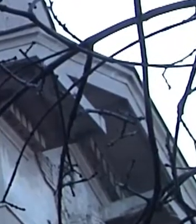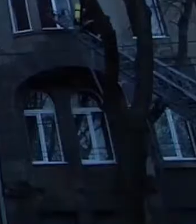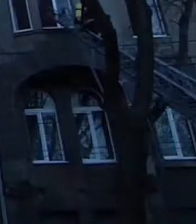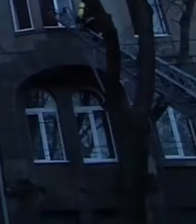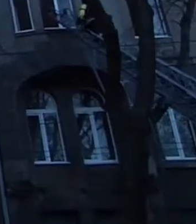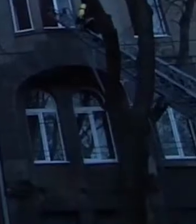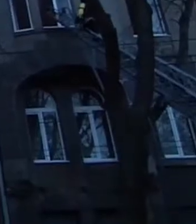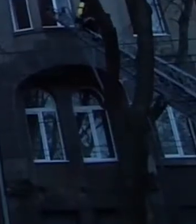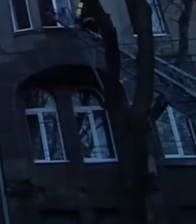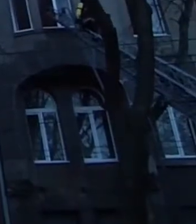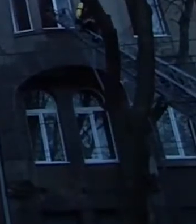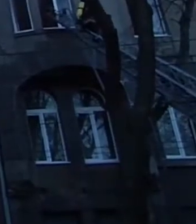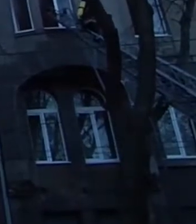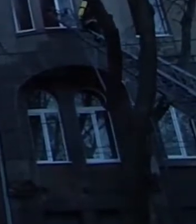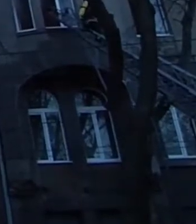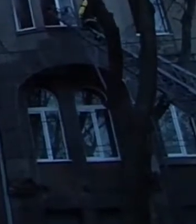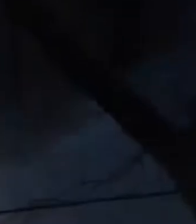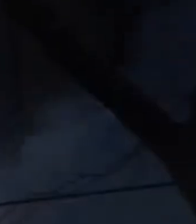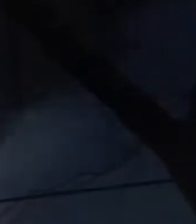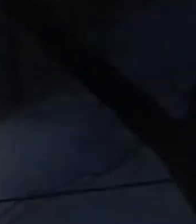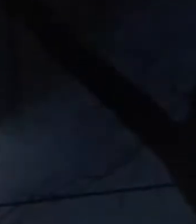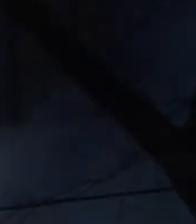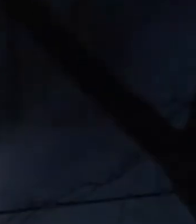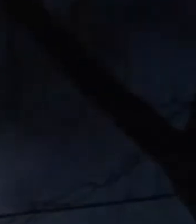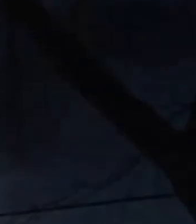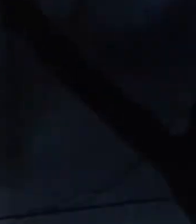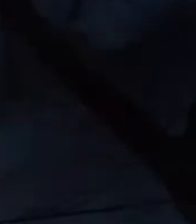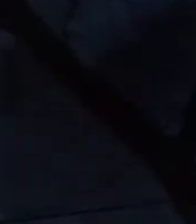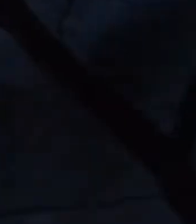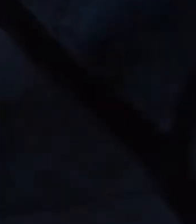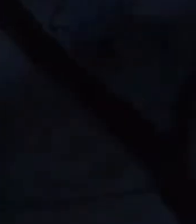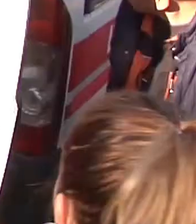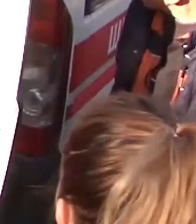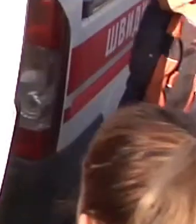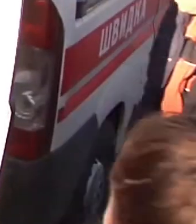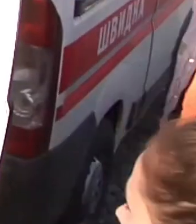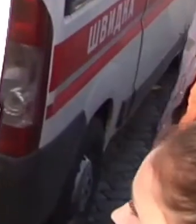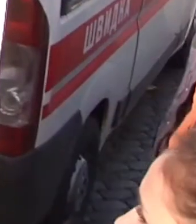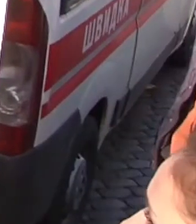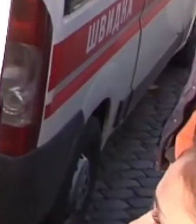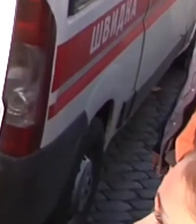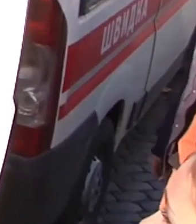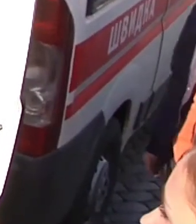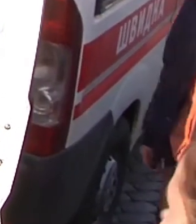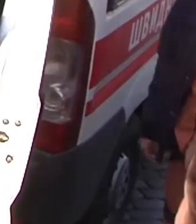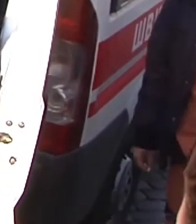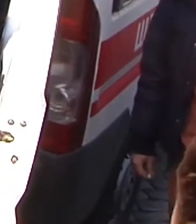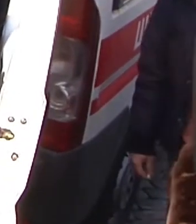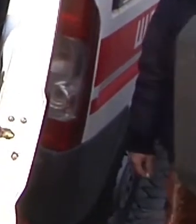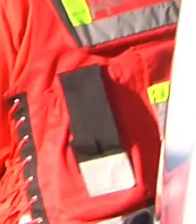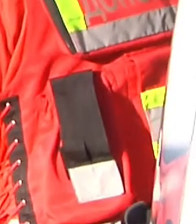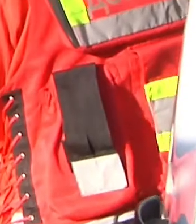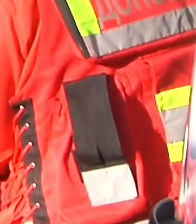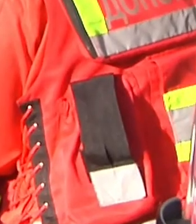квадратних метрів. Внаслідок пожежі загинуло 16 людей. За попередніми висновками правоохоронців, причина пожежі